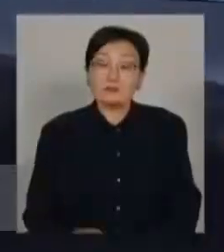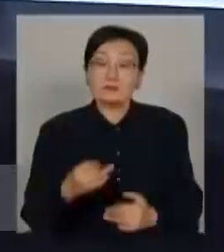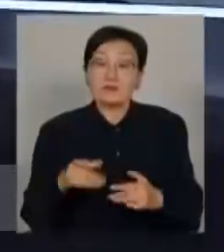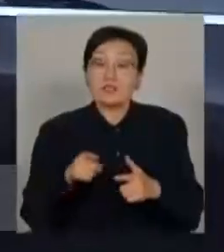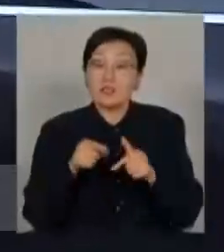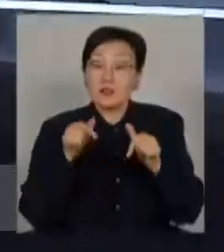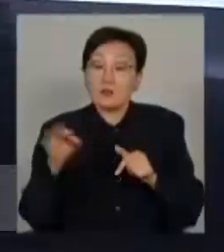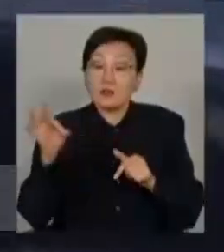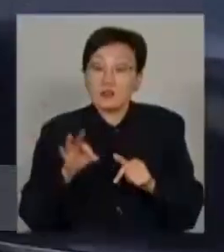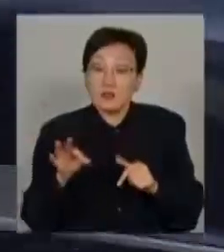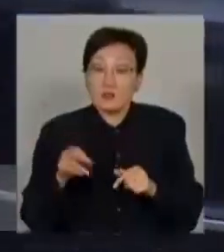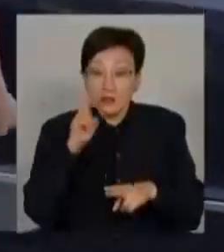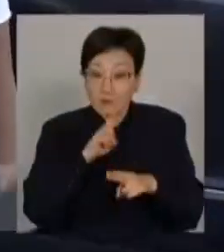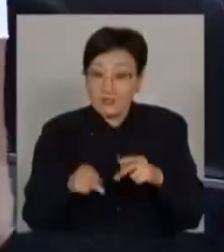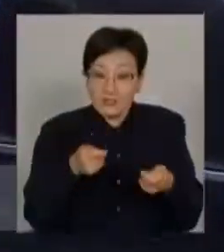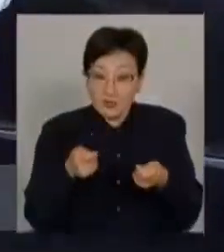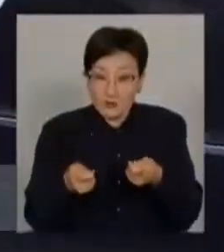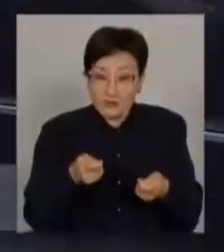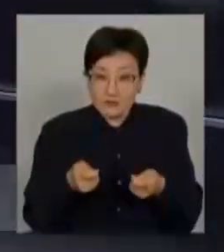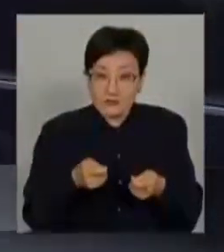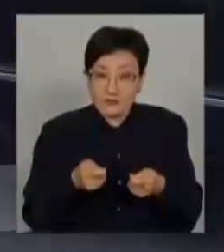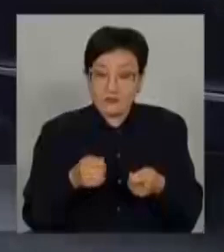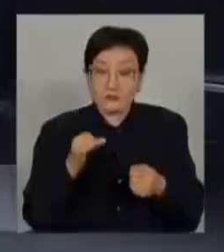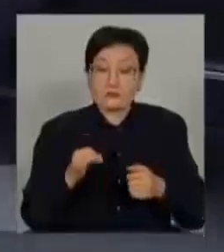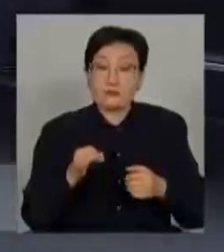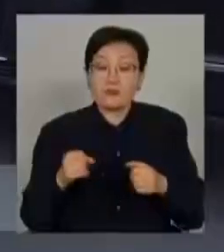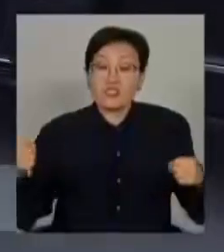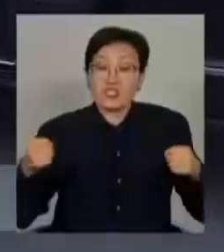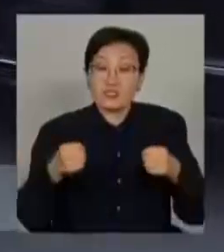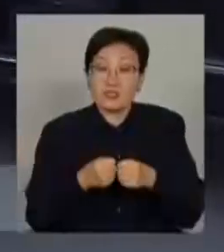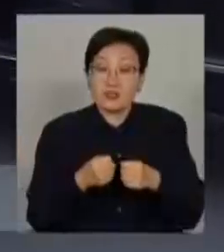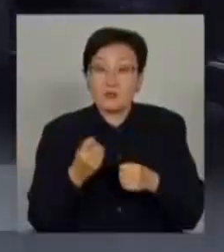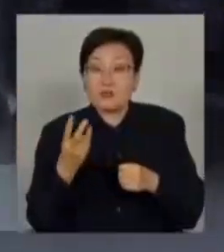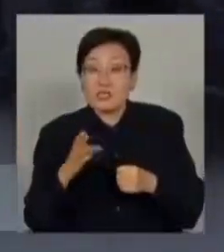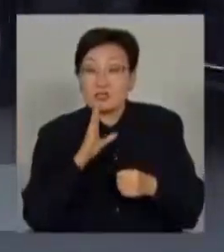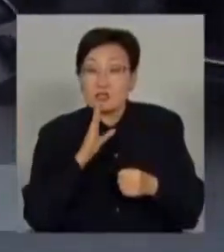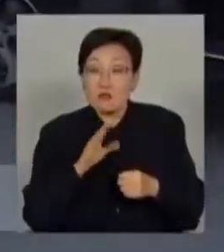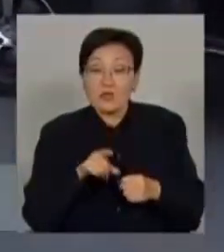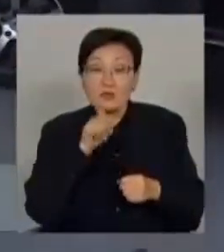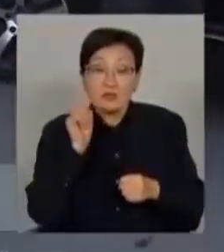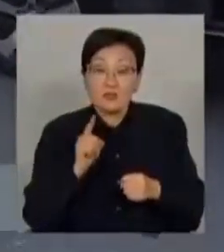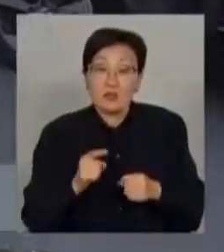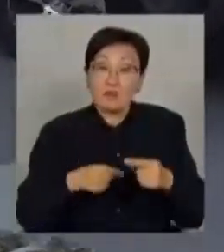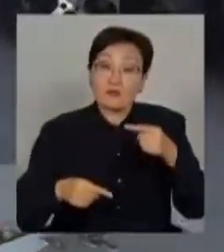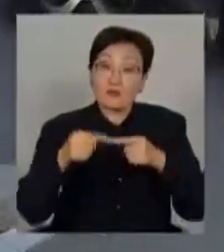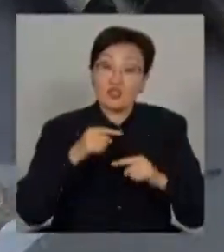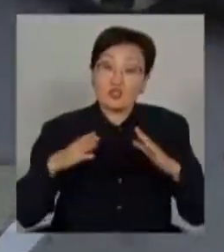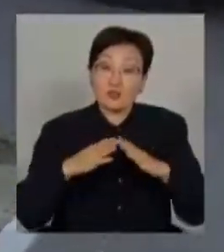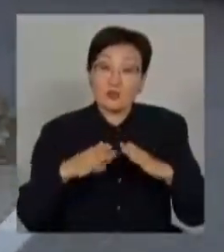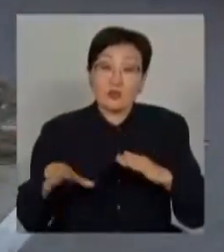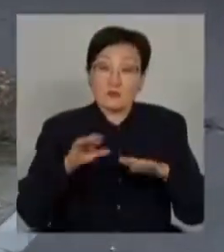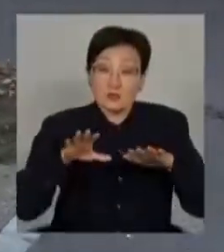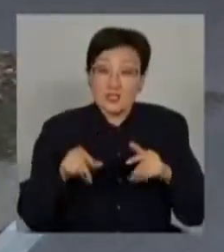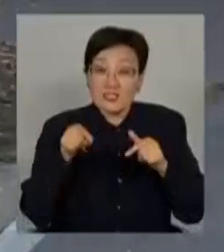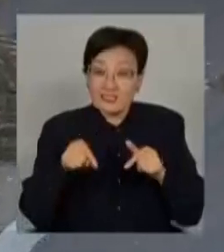Именно в этот момент он и потерял управление, сбив нескольких девочек-подростков, возвращавшихся домой. Все